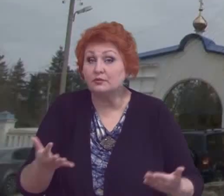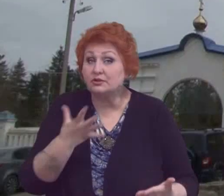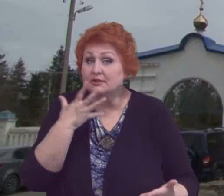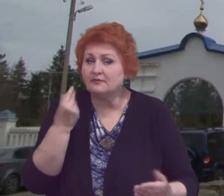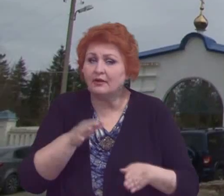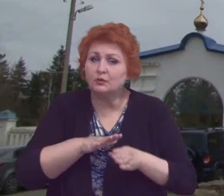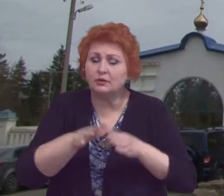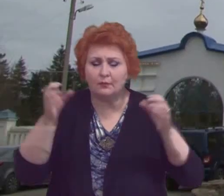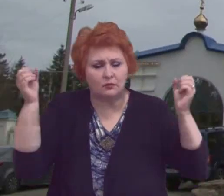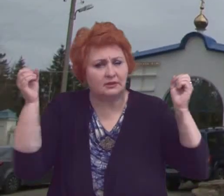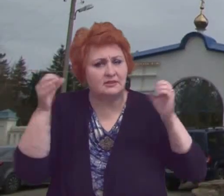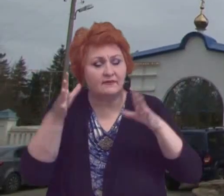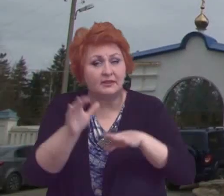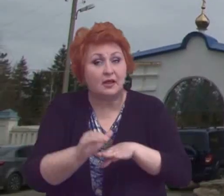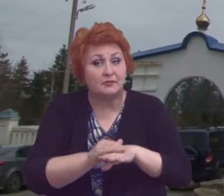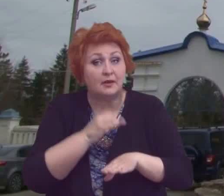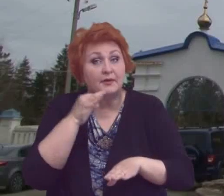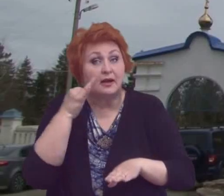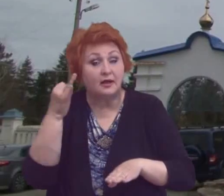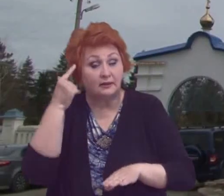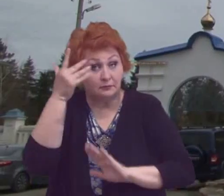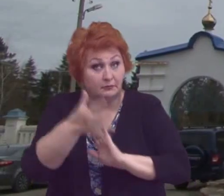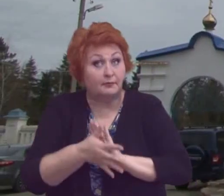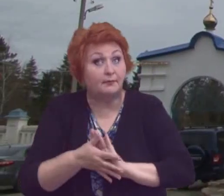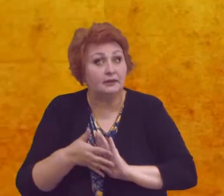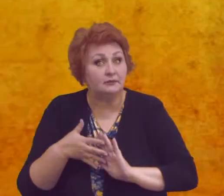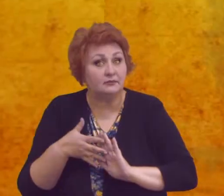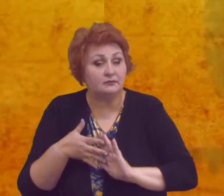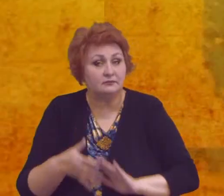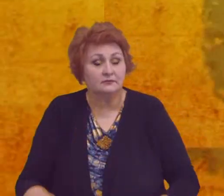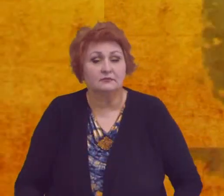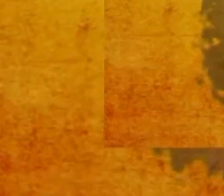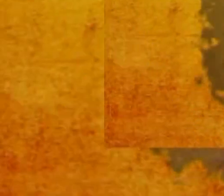свою наполнить светом добра и осознанности.